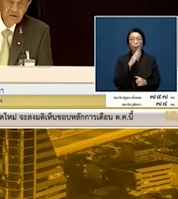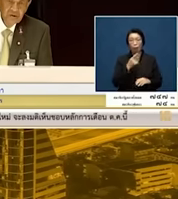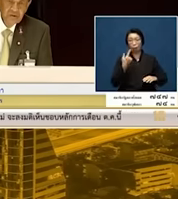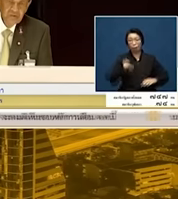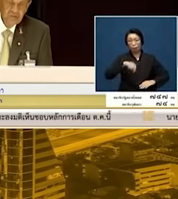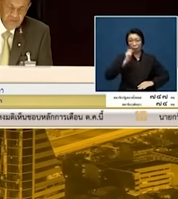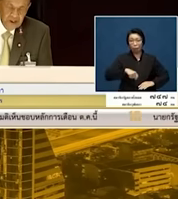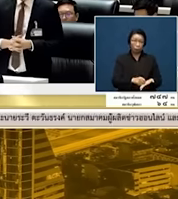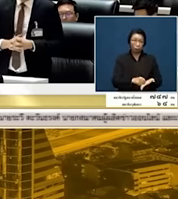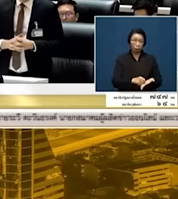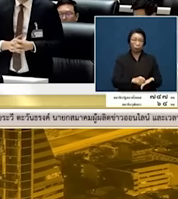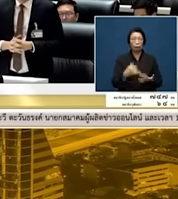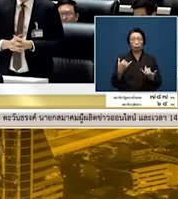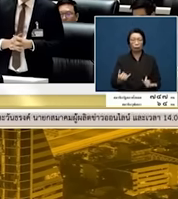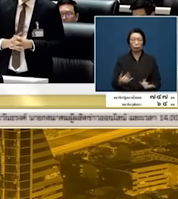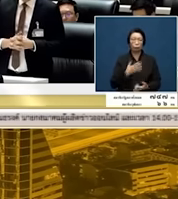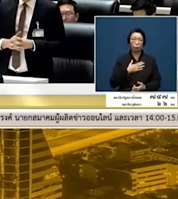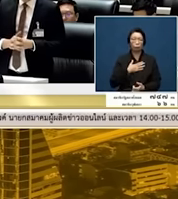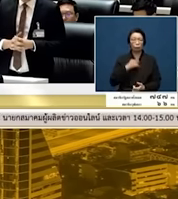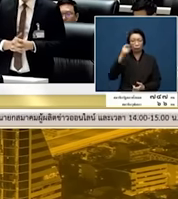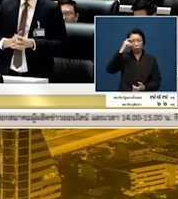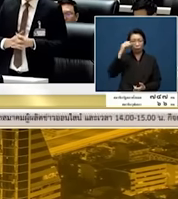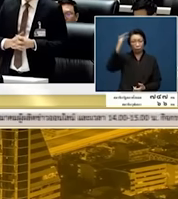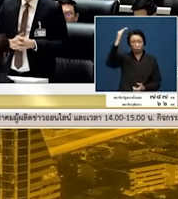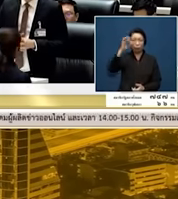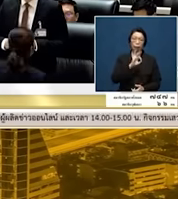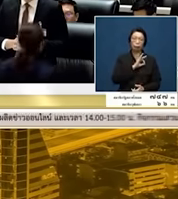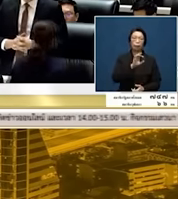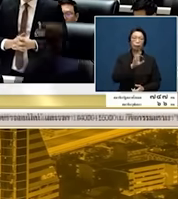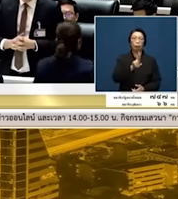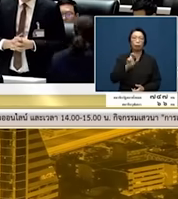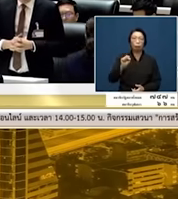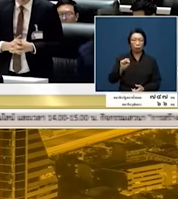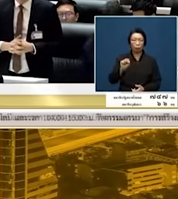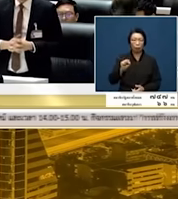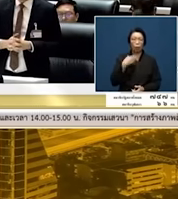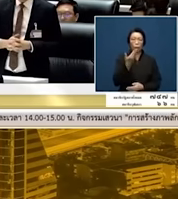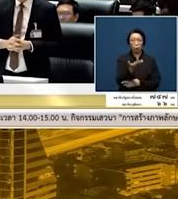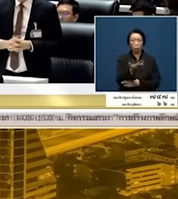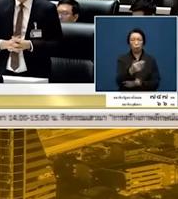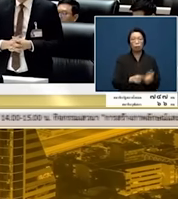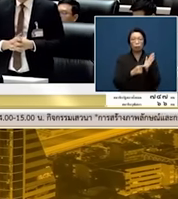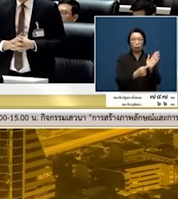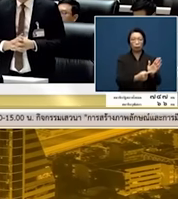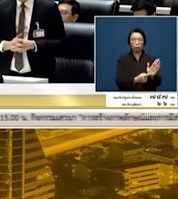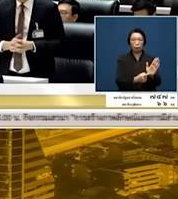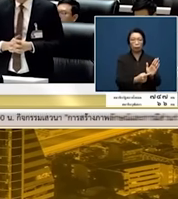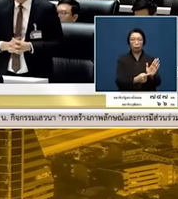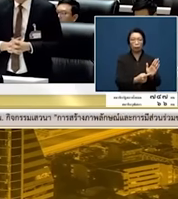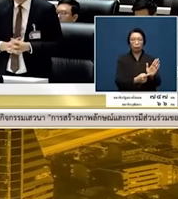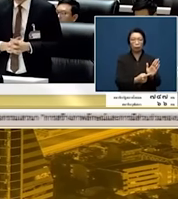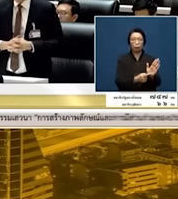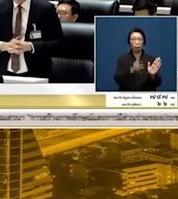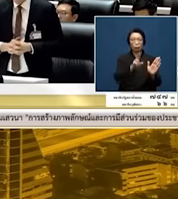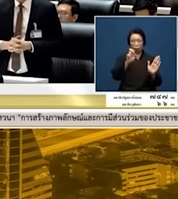มมาจากไหนไม่รู้เหมือนทำเหมือนกับไม่มีวันที่19เกิดขึ้นไม่รู้ไม่ชี้กูจะเสนอซ้ำ